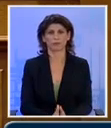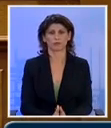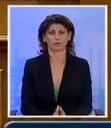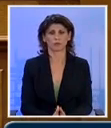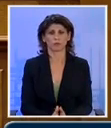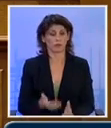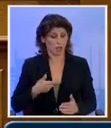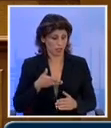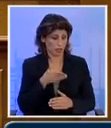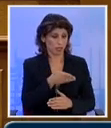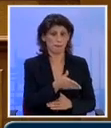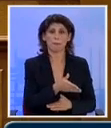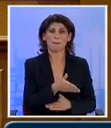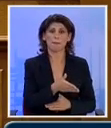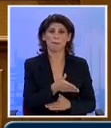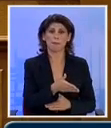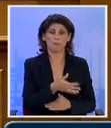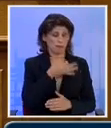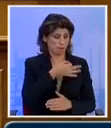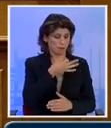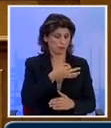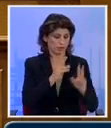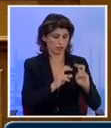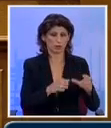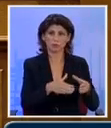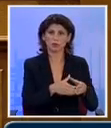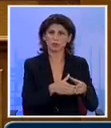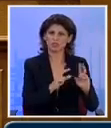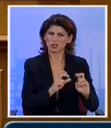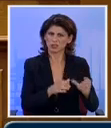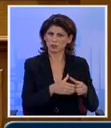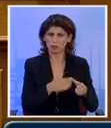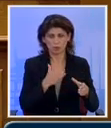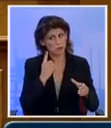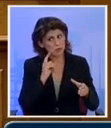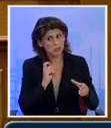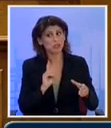για αν θα πάω να καταθέσω στην Εξεταστική του Επιτροπή. Η Εξεταστική Επιτροπή, από ό,τι ξέρω, δεν συστήθηκε.